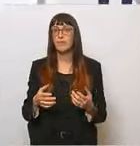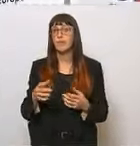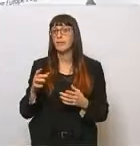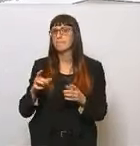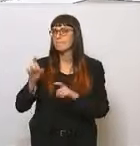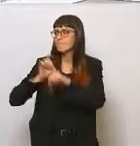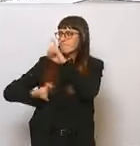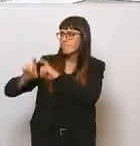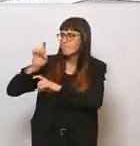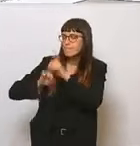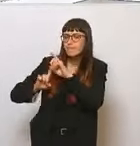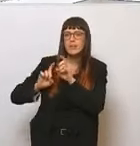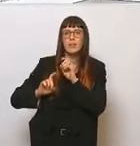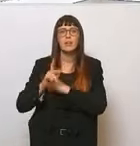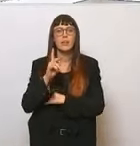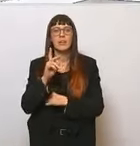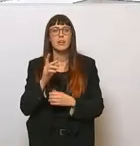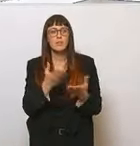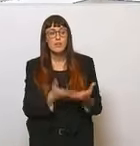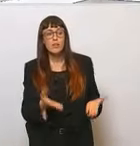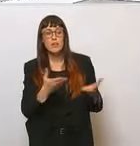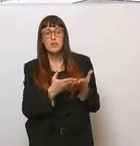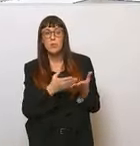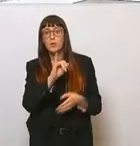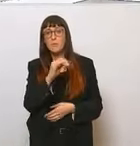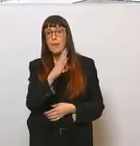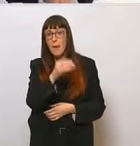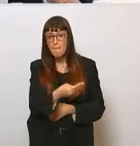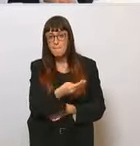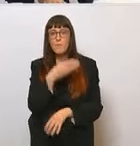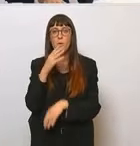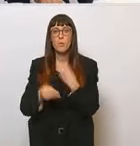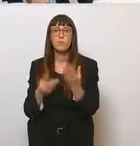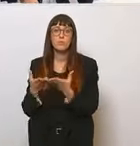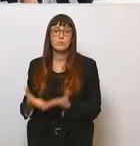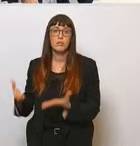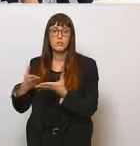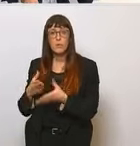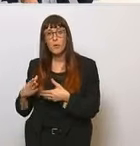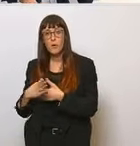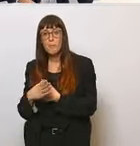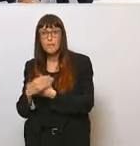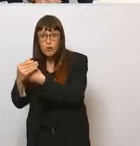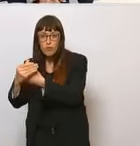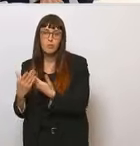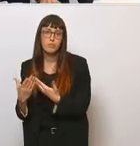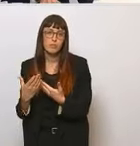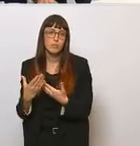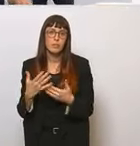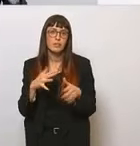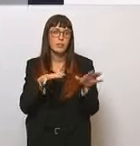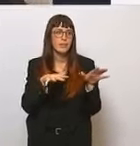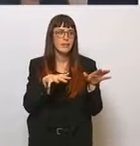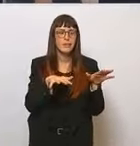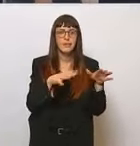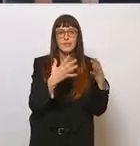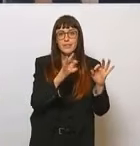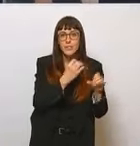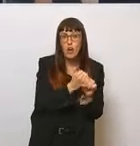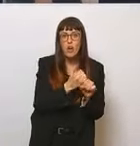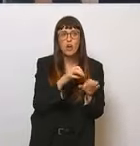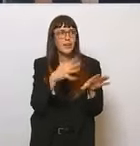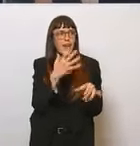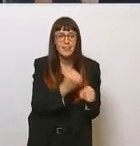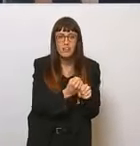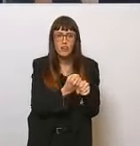que ce soit le cas IBM ou le cas Microsoft, c'est plusieurs années, voire 10 ans, voire 15 ans d'enquête.